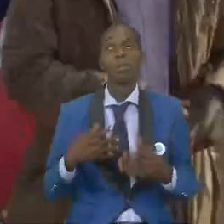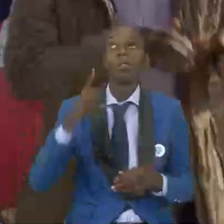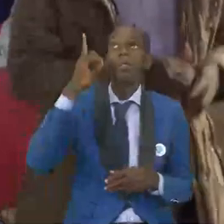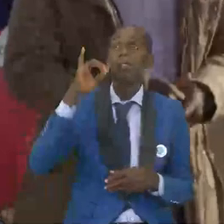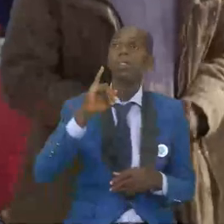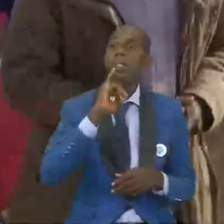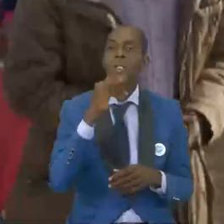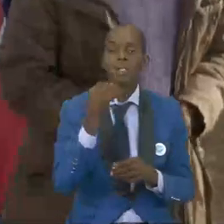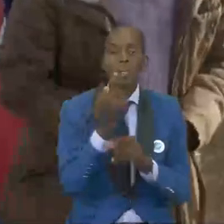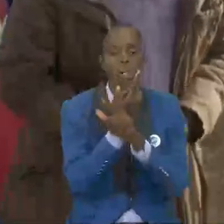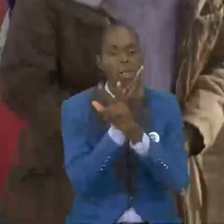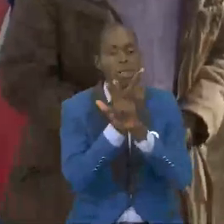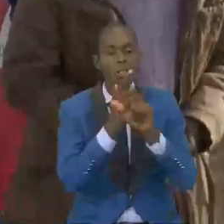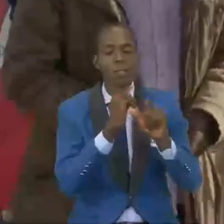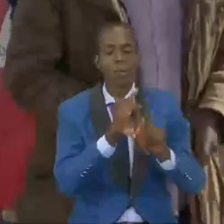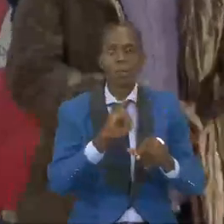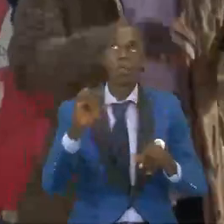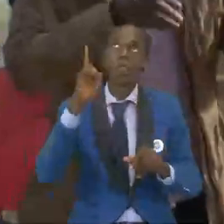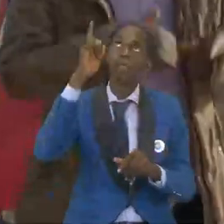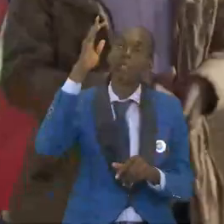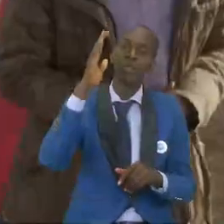Il est encore vivant.